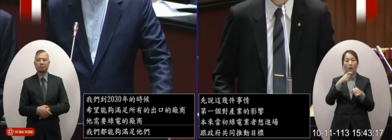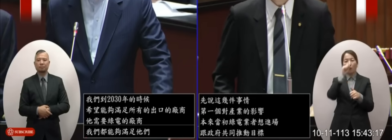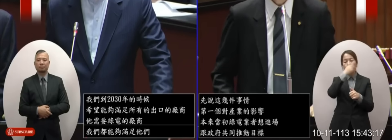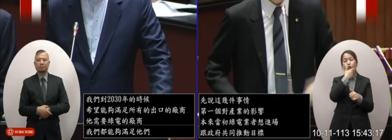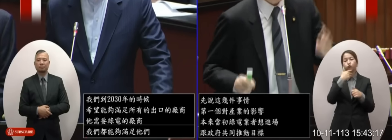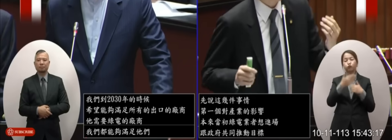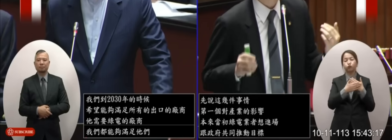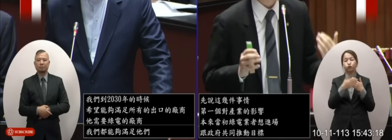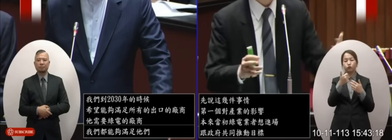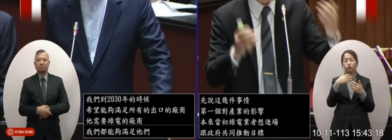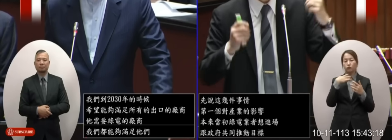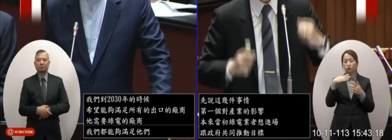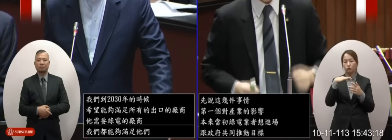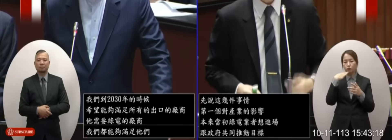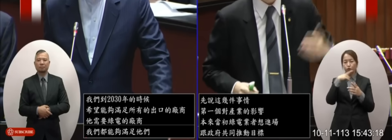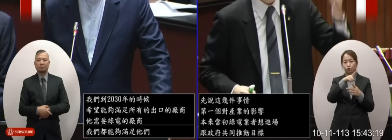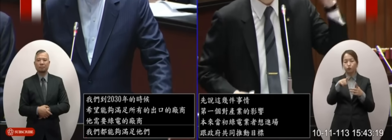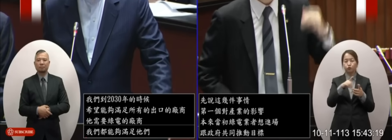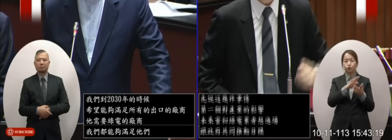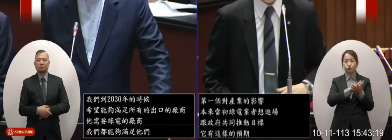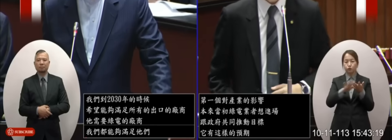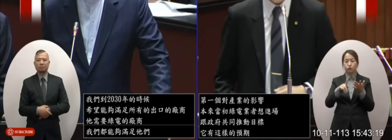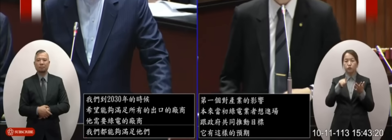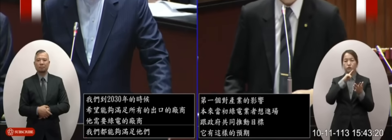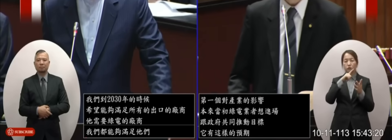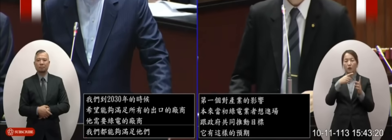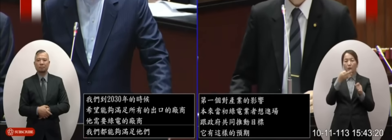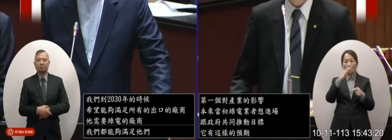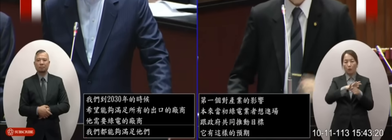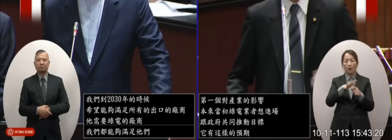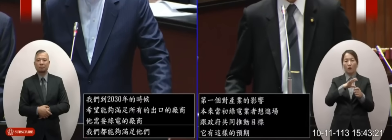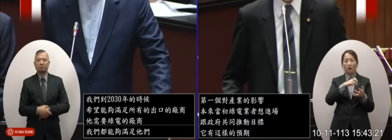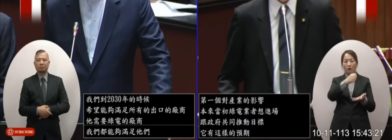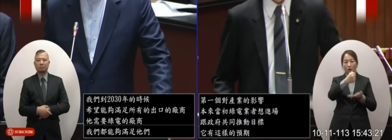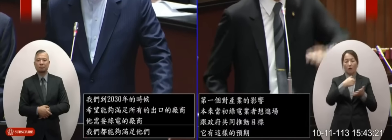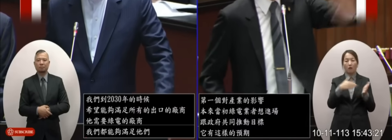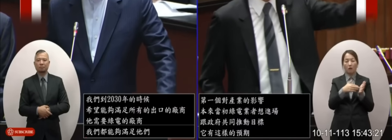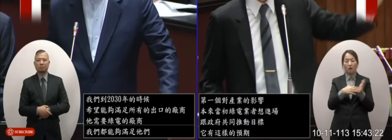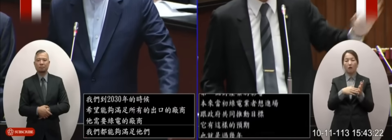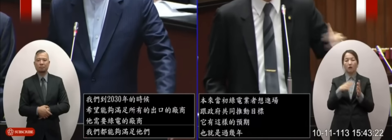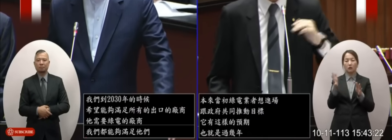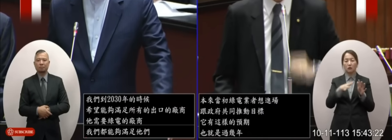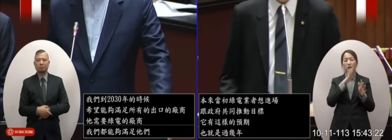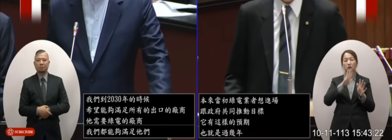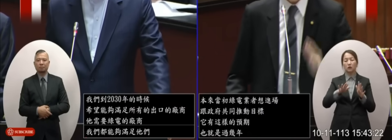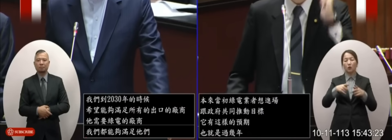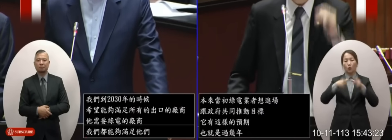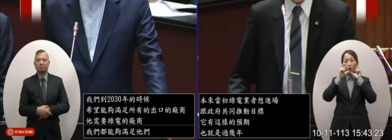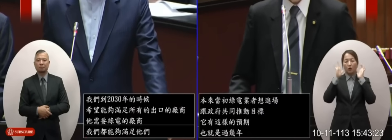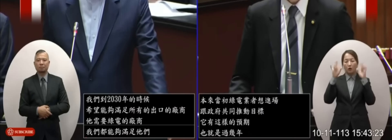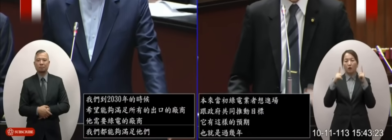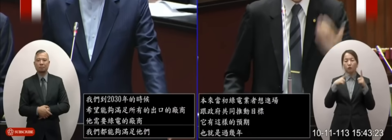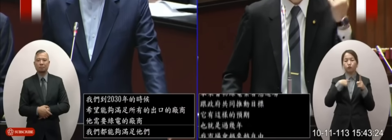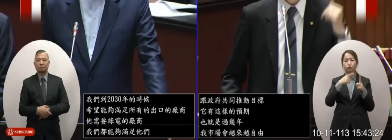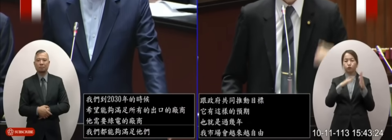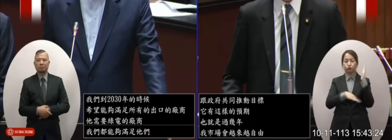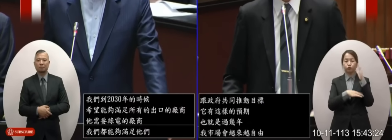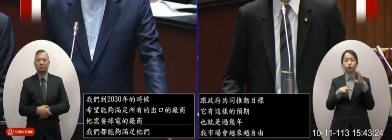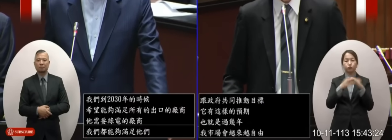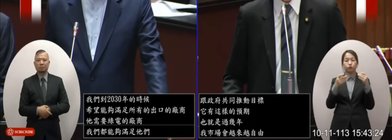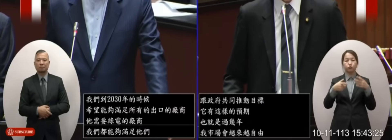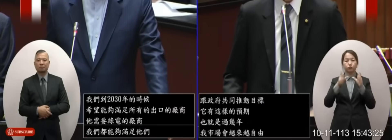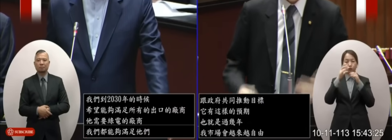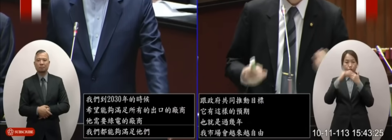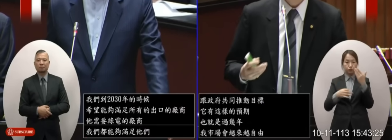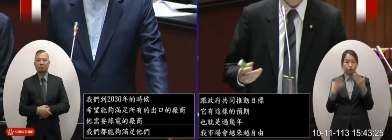占光了，然后你现在占好处占光，他们领走了高额的补助之后，你现在讲说好，我们在市场正常化的角度，我们不做了，回归旧